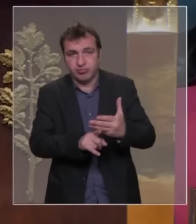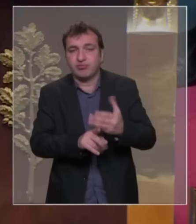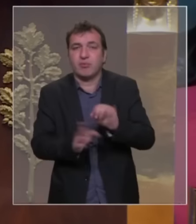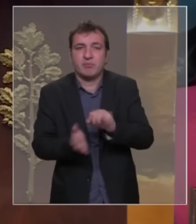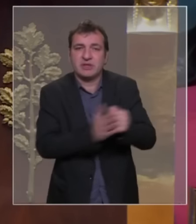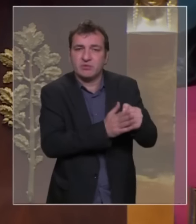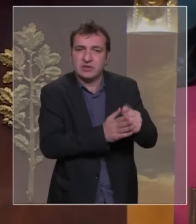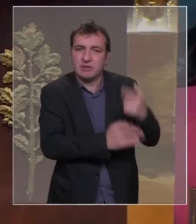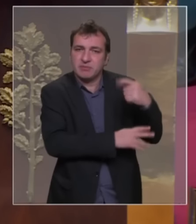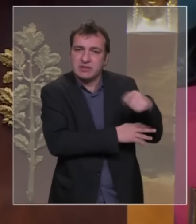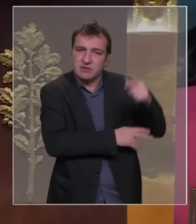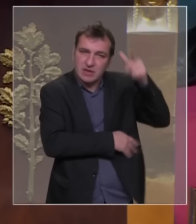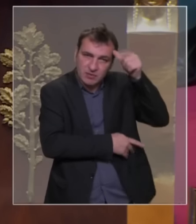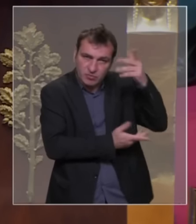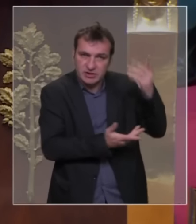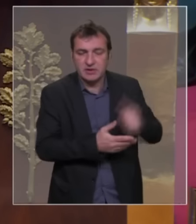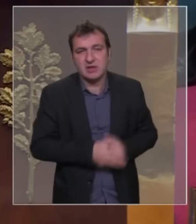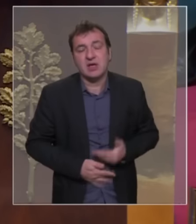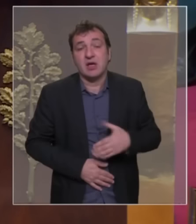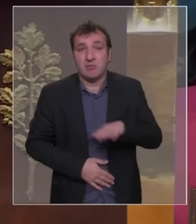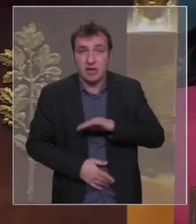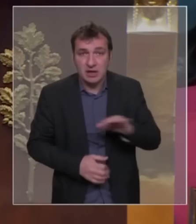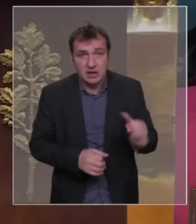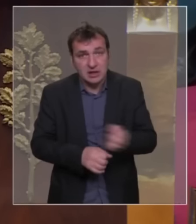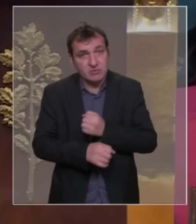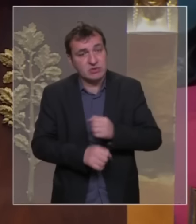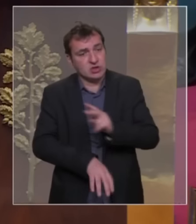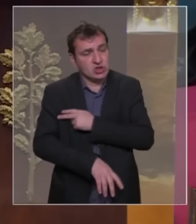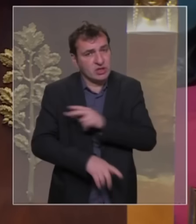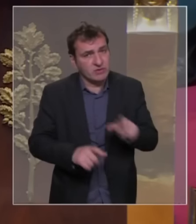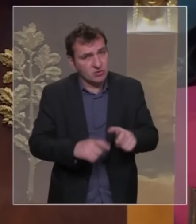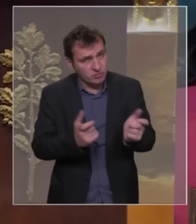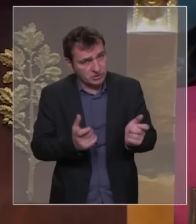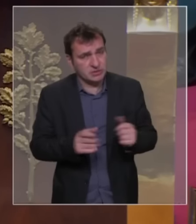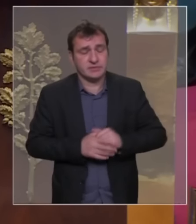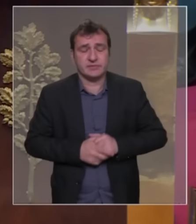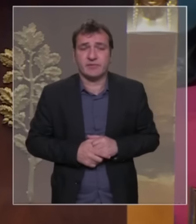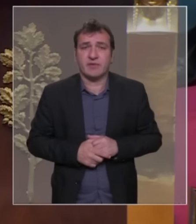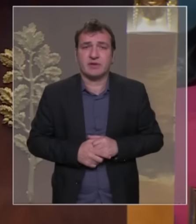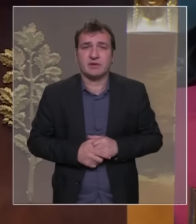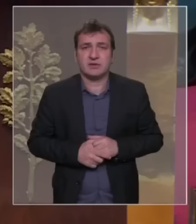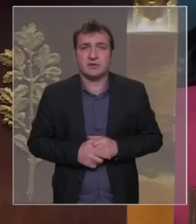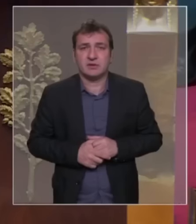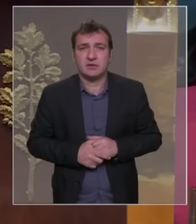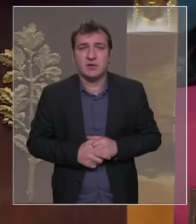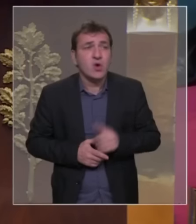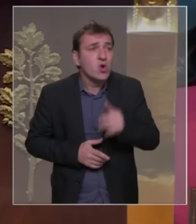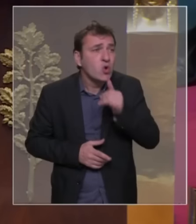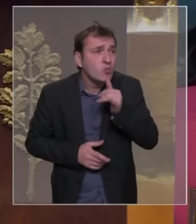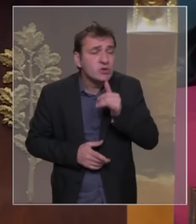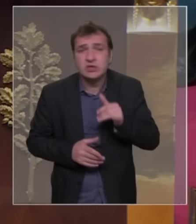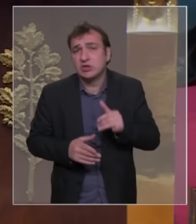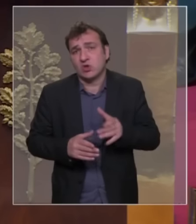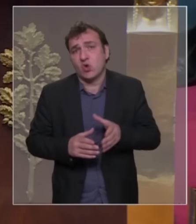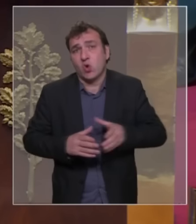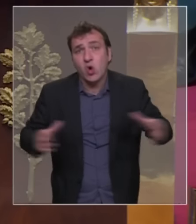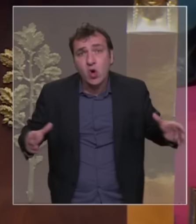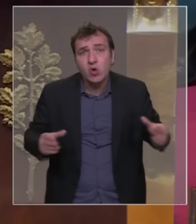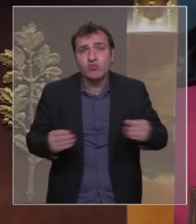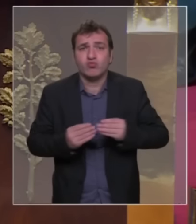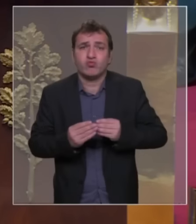de la République. Grâce à la réussite de nos entrepreneurs, de nos entreprises, où qu'elles soient grandes, petites ou intermédiaires, de